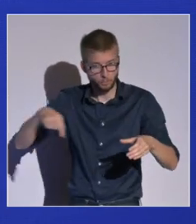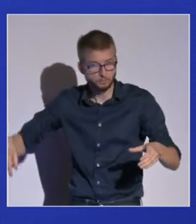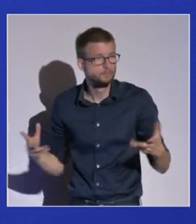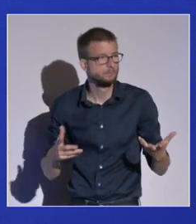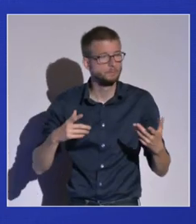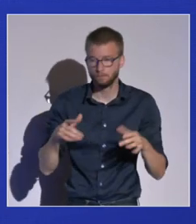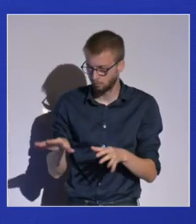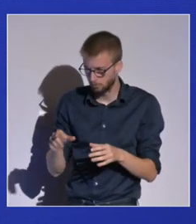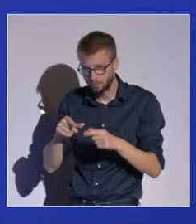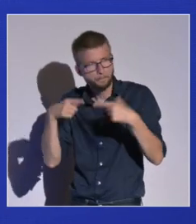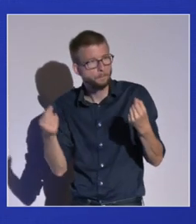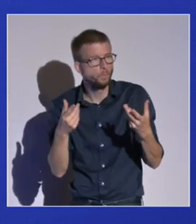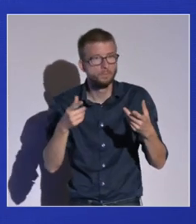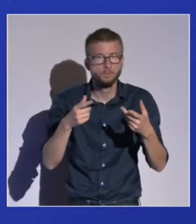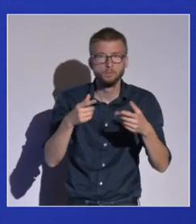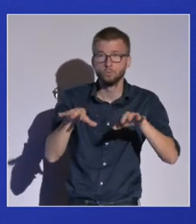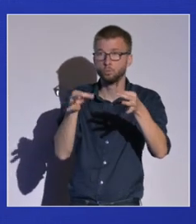plants ?